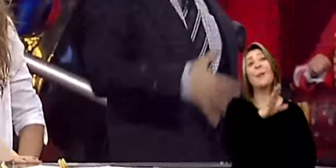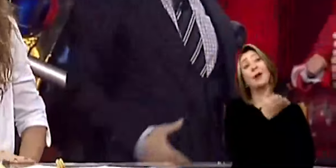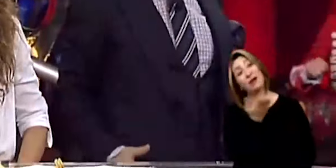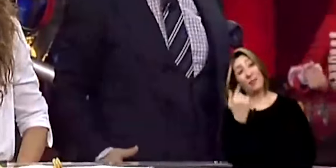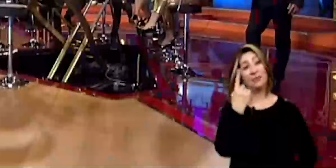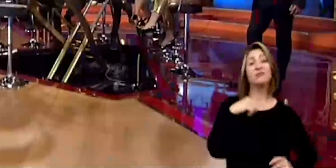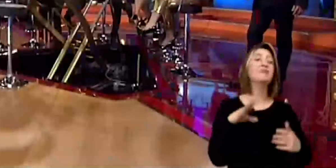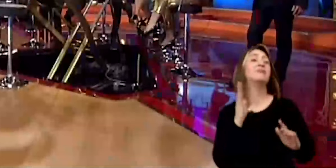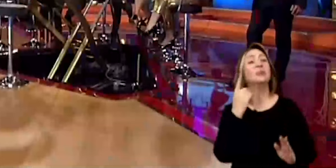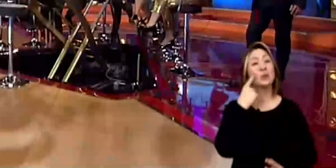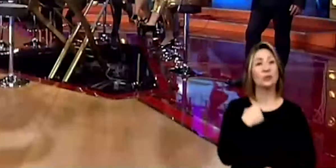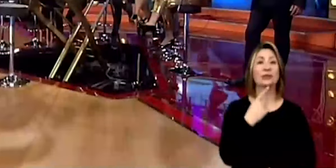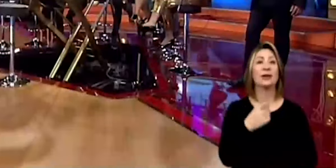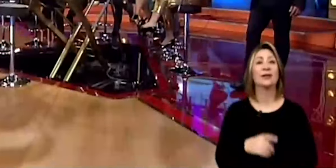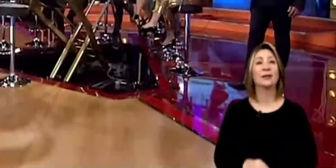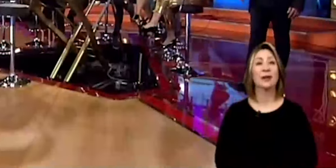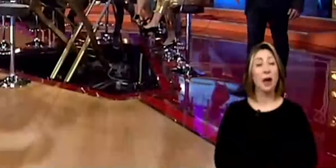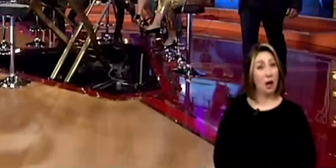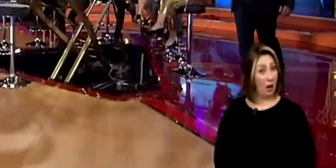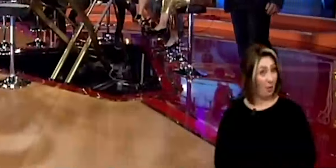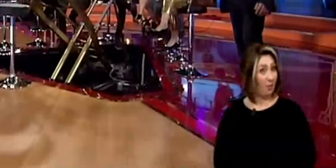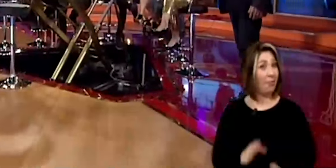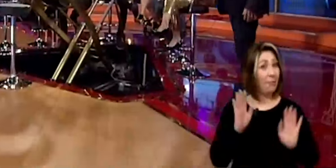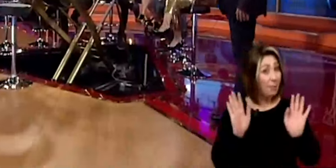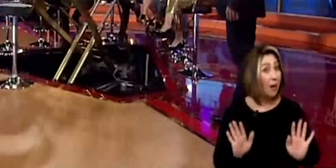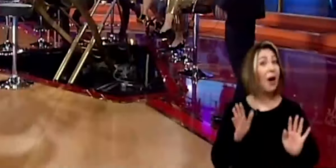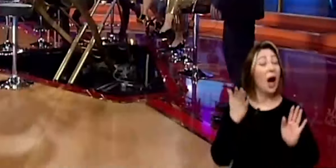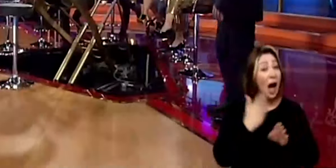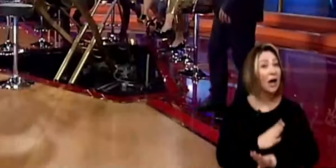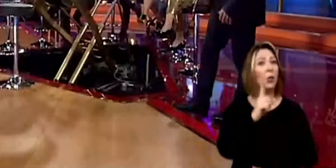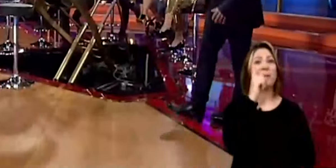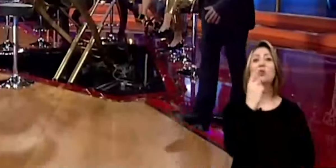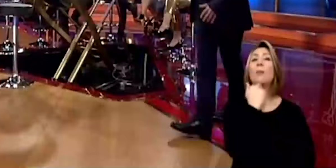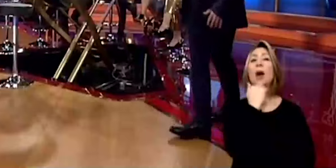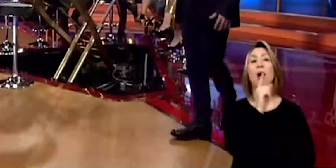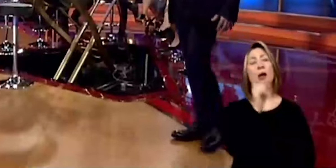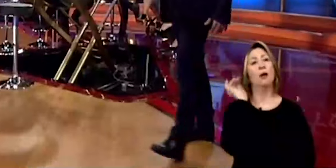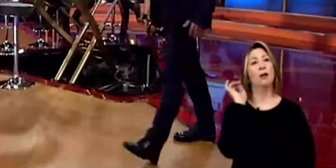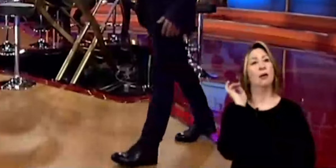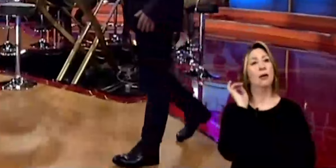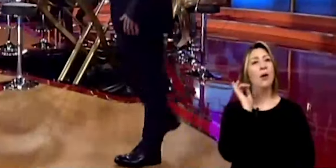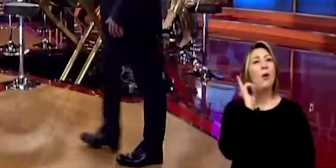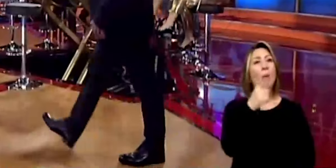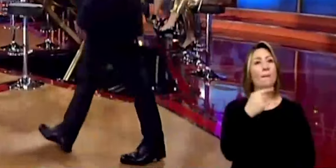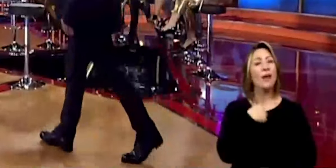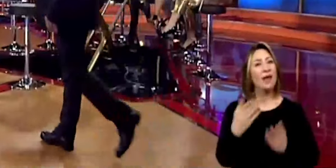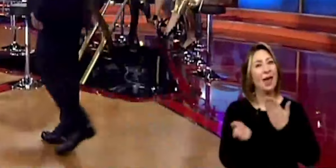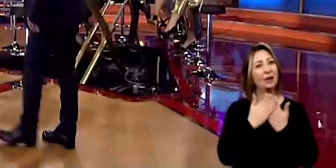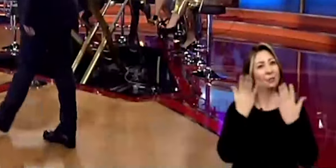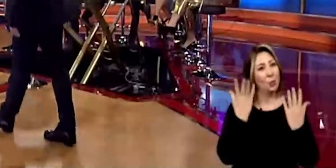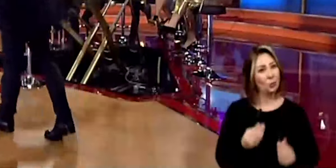kalk bize bir figür göster. Ama hakikaten o bir numaradır bu konuda. O bana koçluk